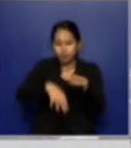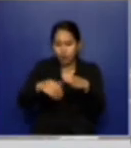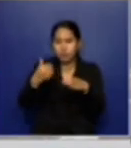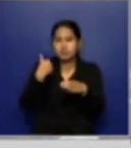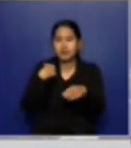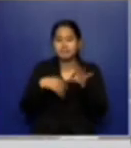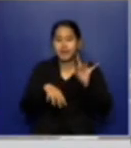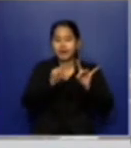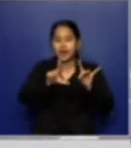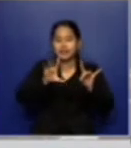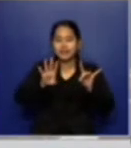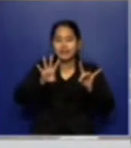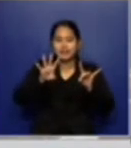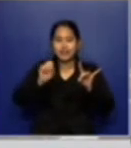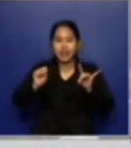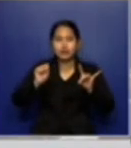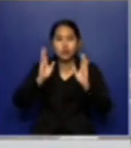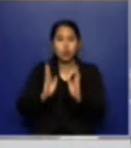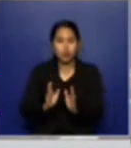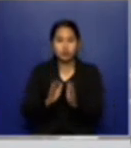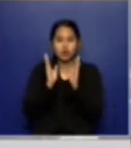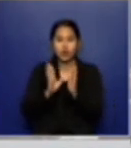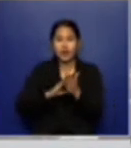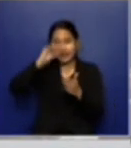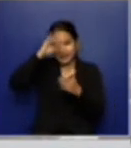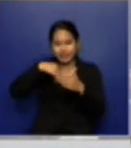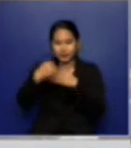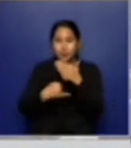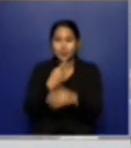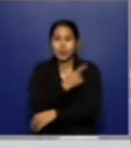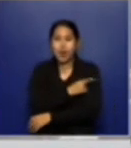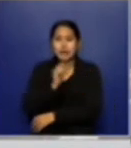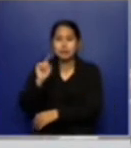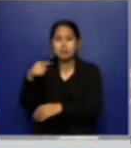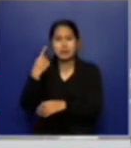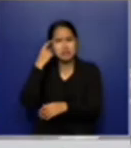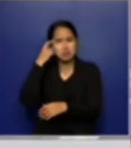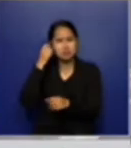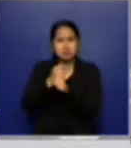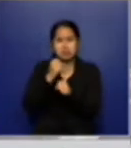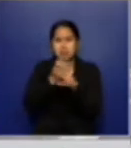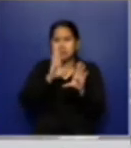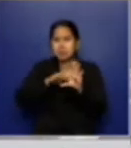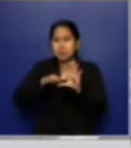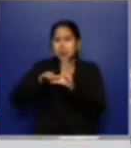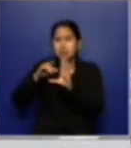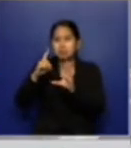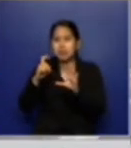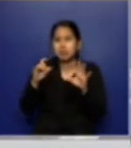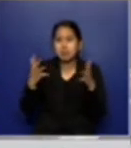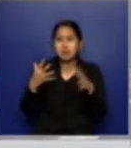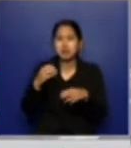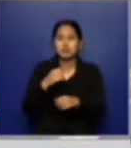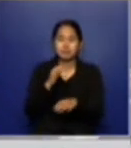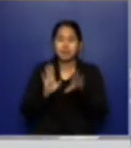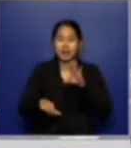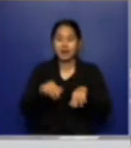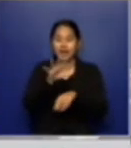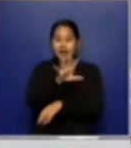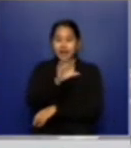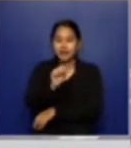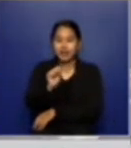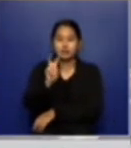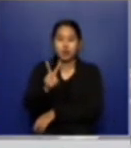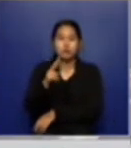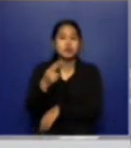8.4 ล้านคนจะมีนักศึกษาที่จบใหม่และอาจจะไม่มีงานทำสูงถึง 520,000 คน